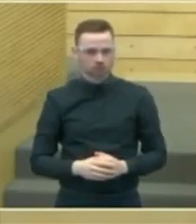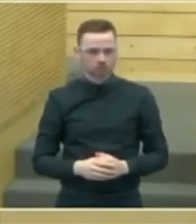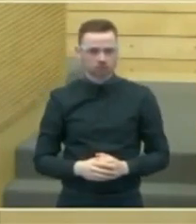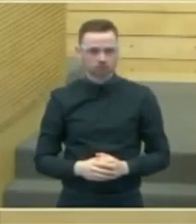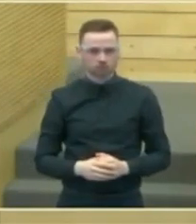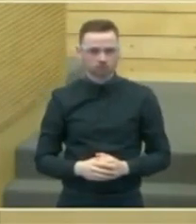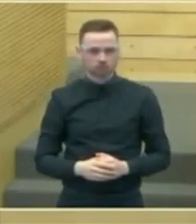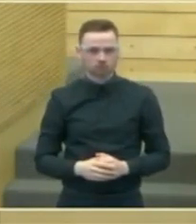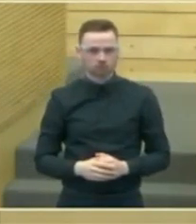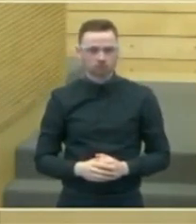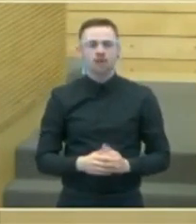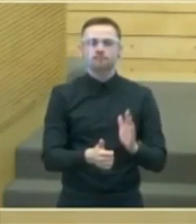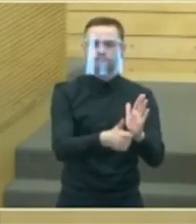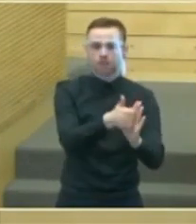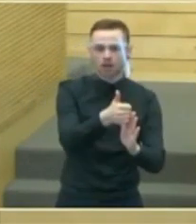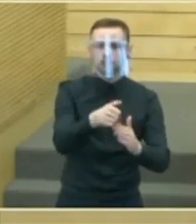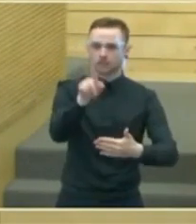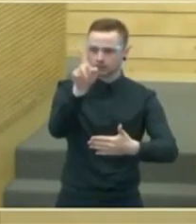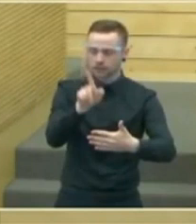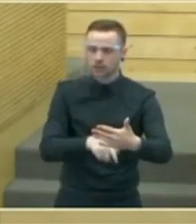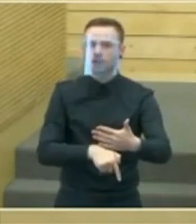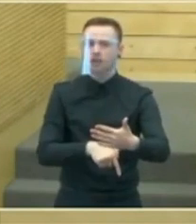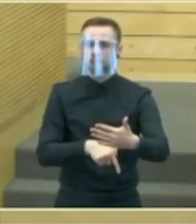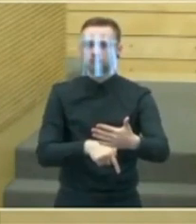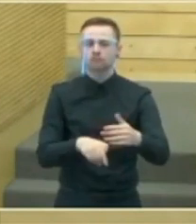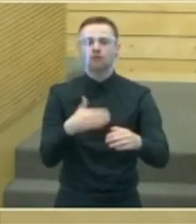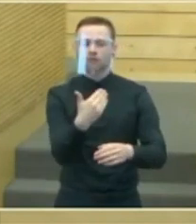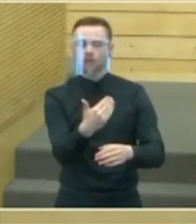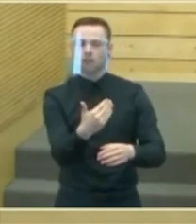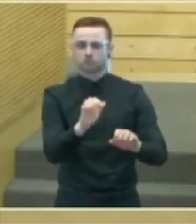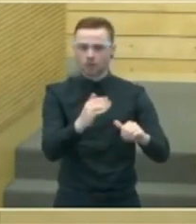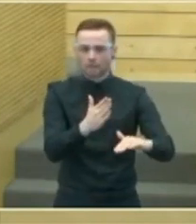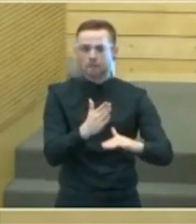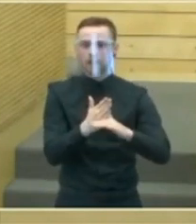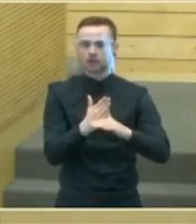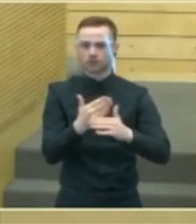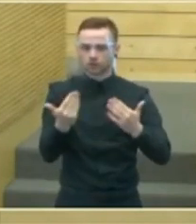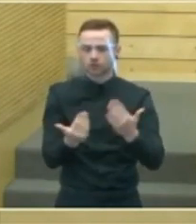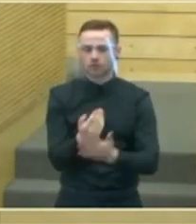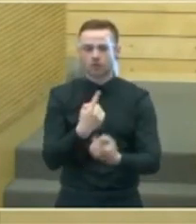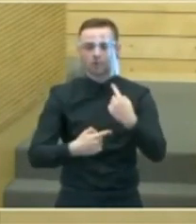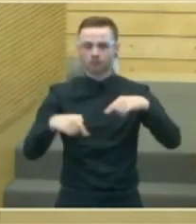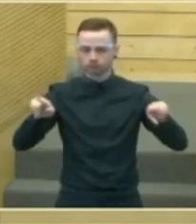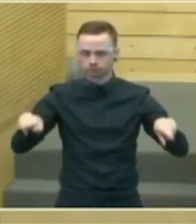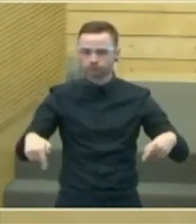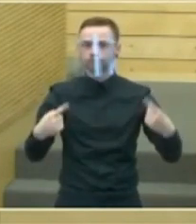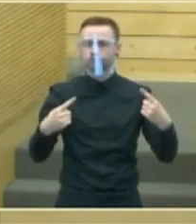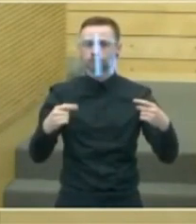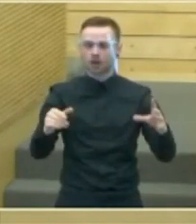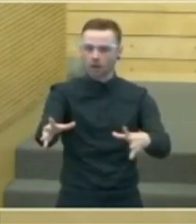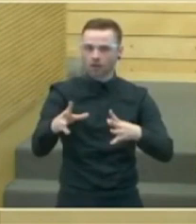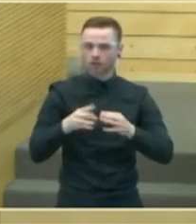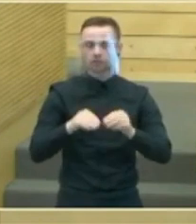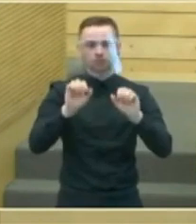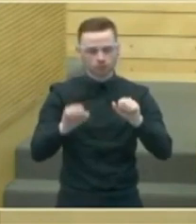Tegul išmintis, pagarba ir tikėjimas padeda atgauti jėgas. Tik kartu mes galime